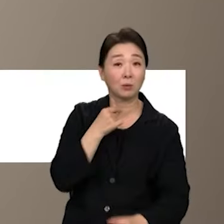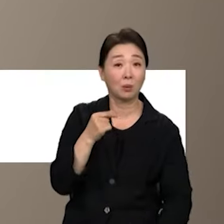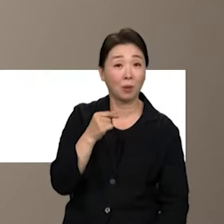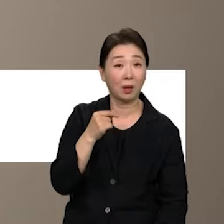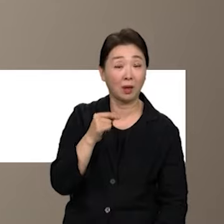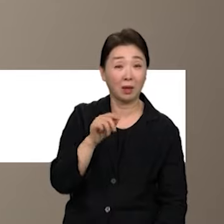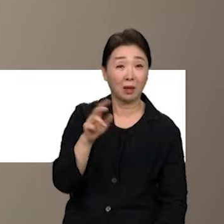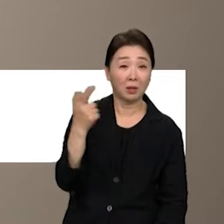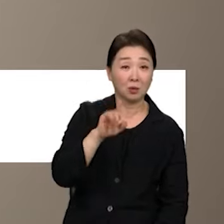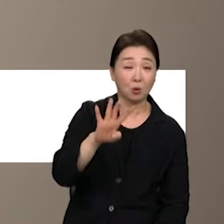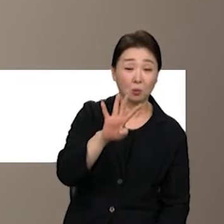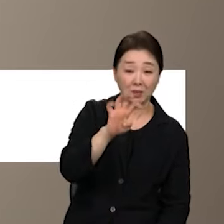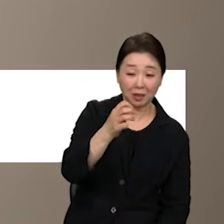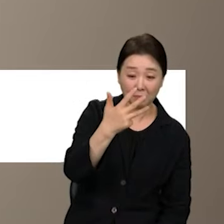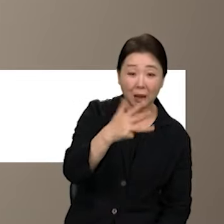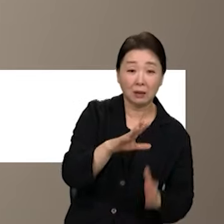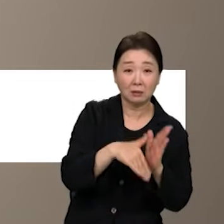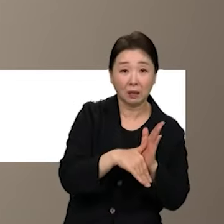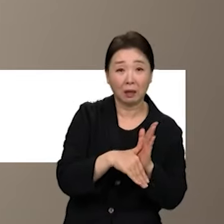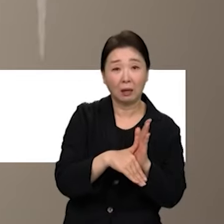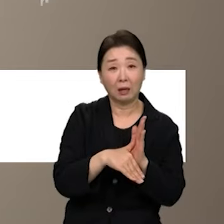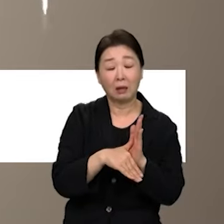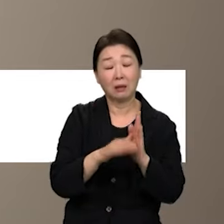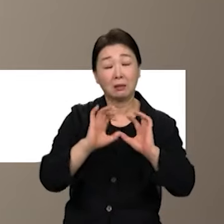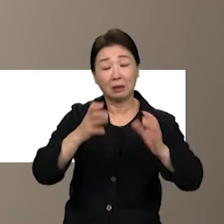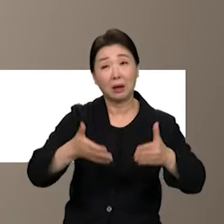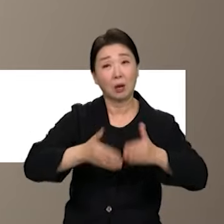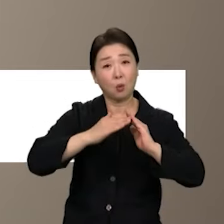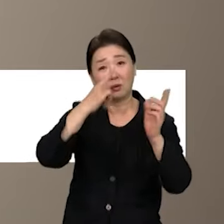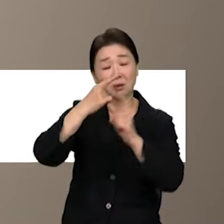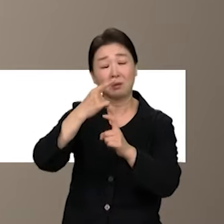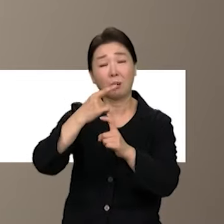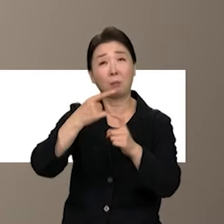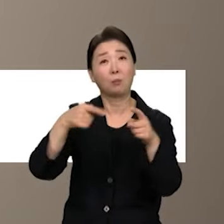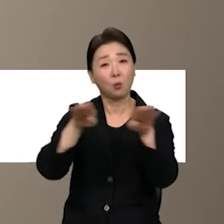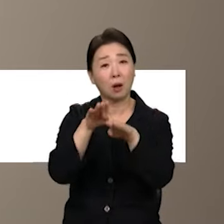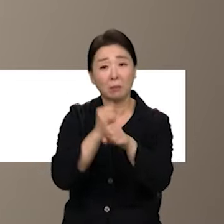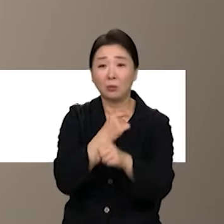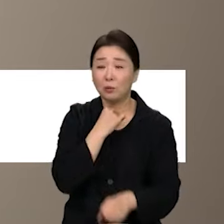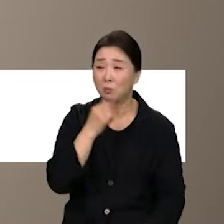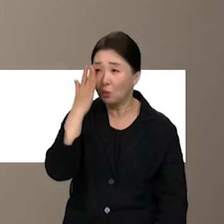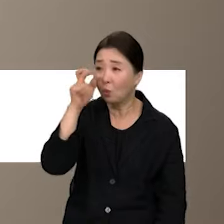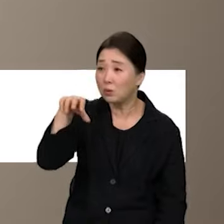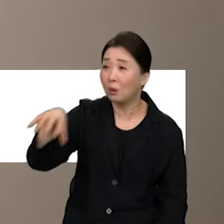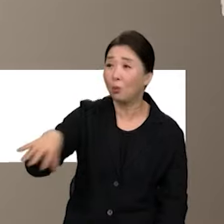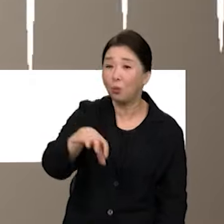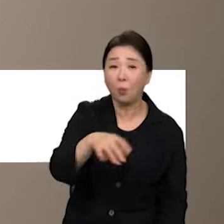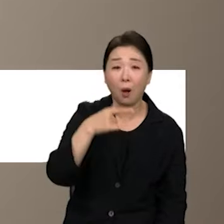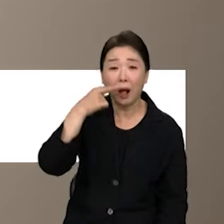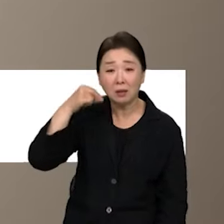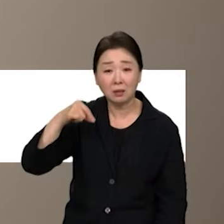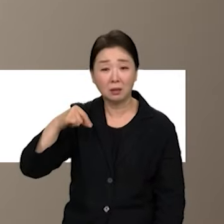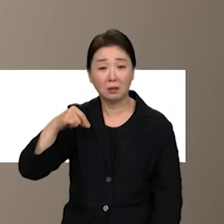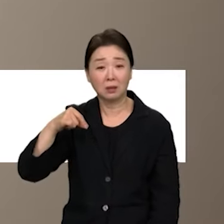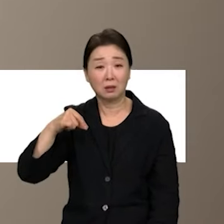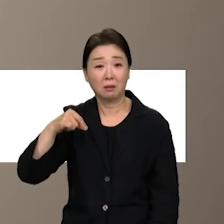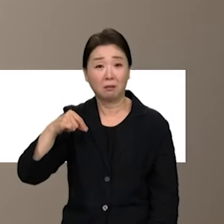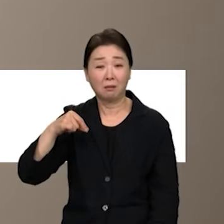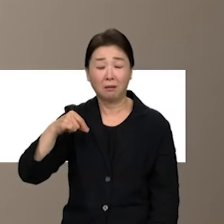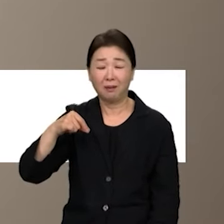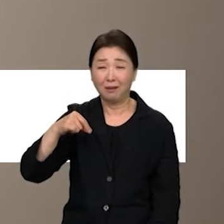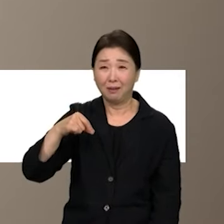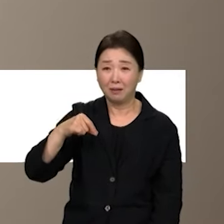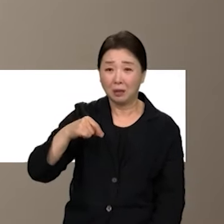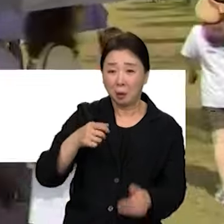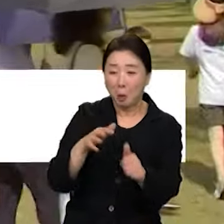48년도 건국기념관으로 만들고 싶은 거겠죠. 용산 어느 곳에 일제 때 밀정과 같은 존재의 그림자가 있는